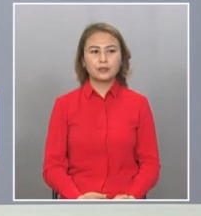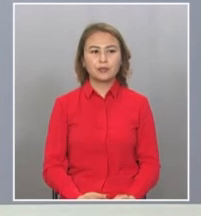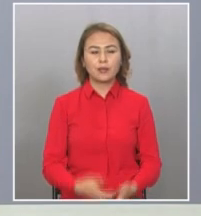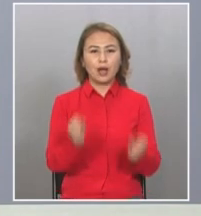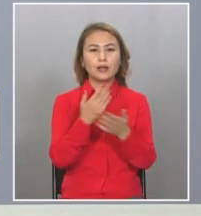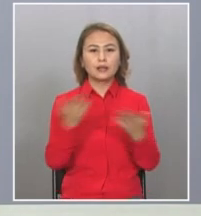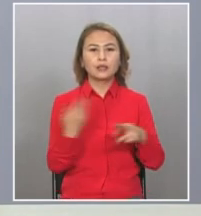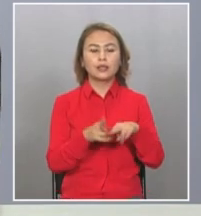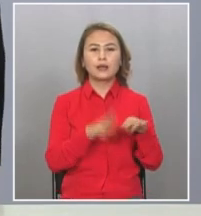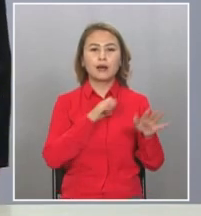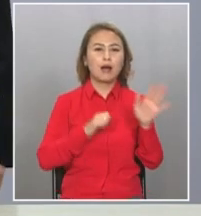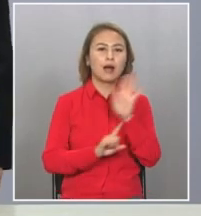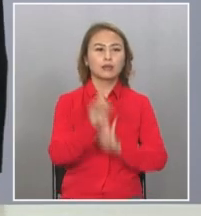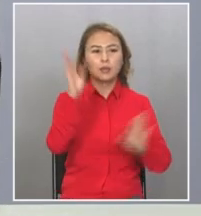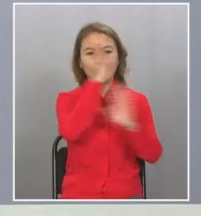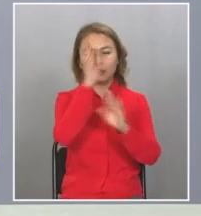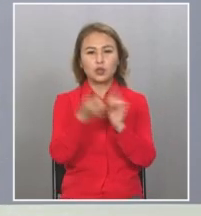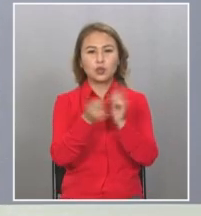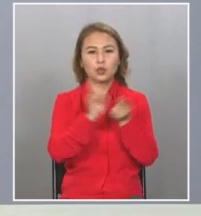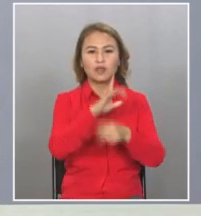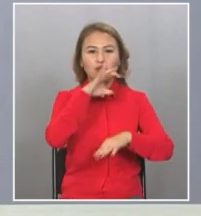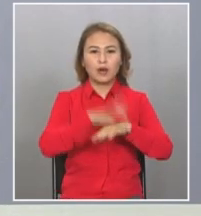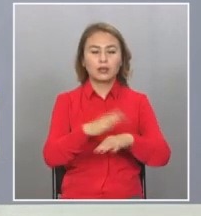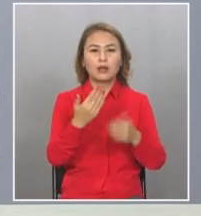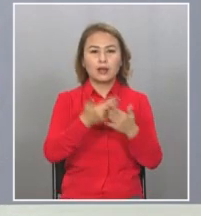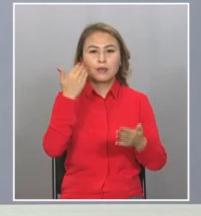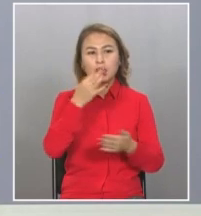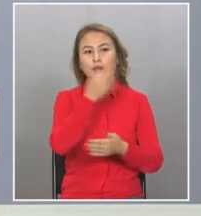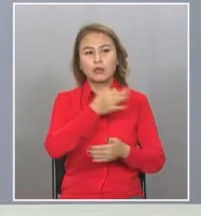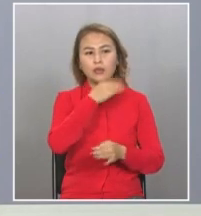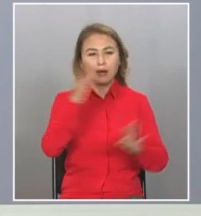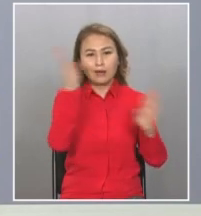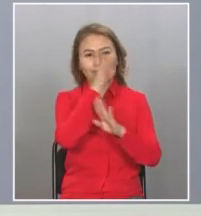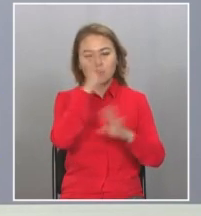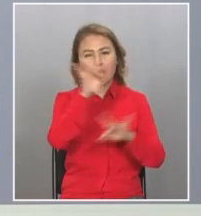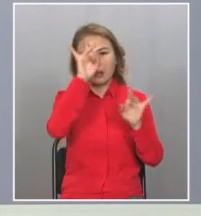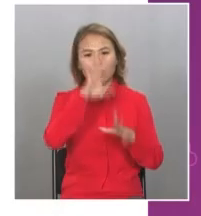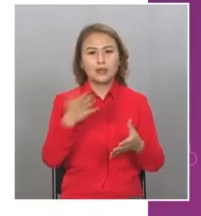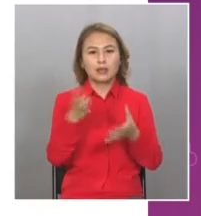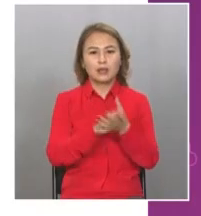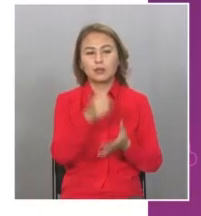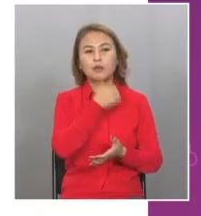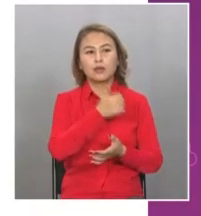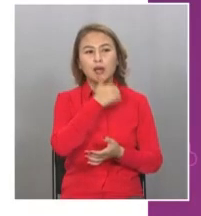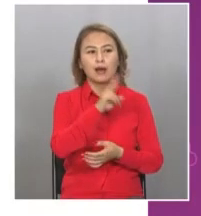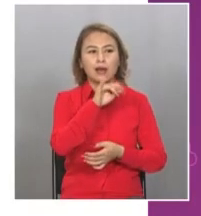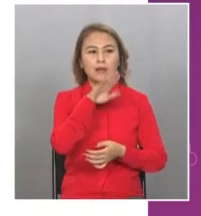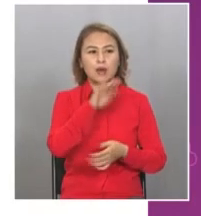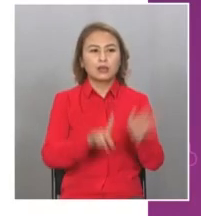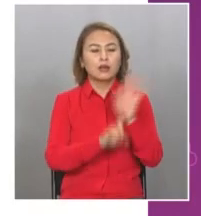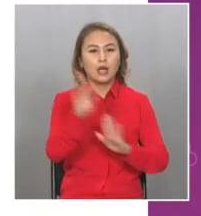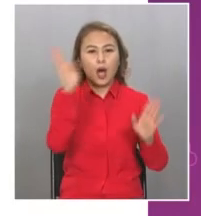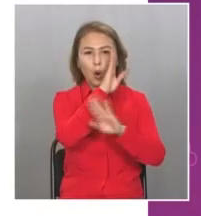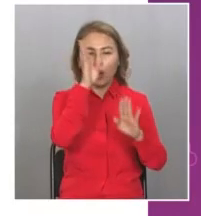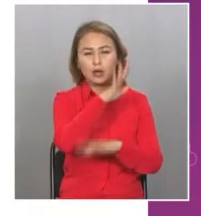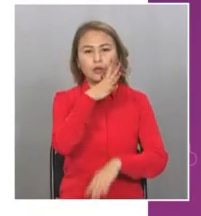Ал енді ең алдымен климат түзуші факторларды талдамас бұрын, климаттың анықтамасымен таныса кетейік. Климат бұл ауа